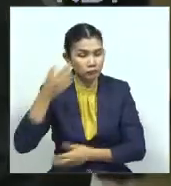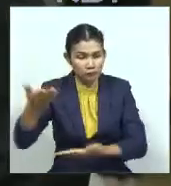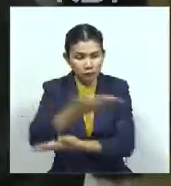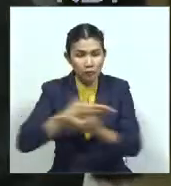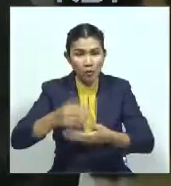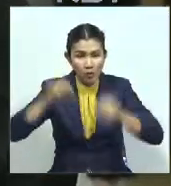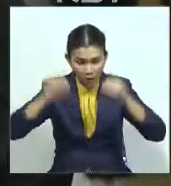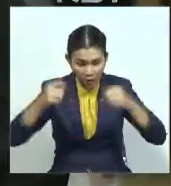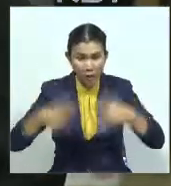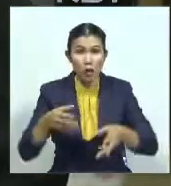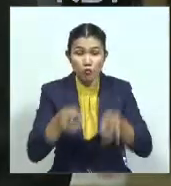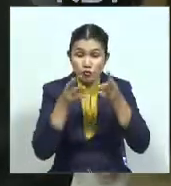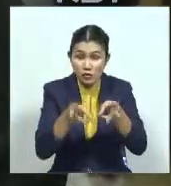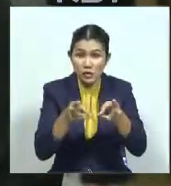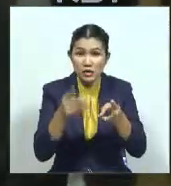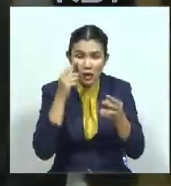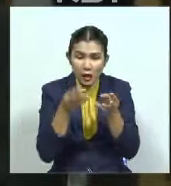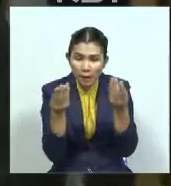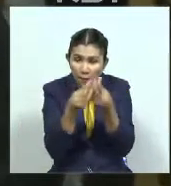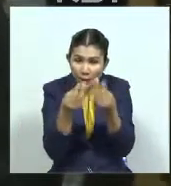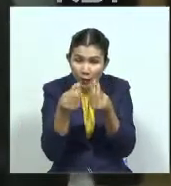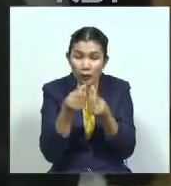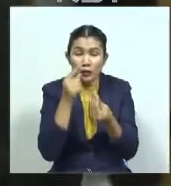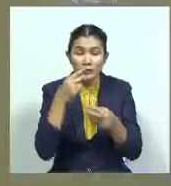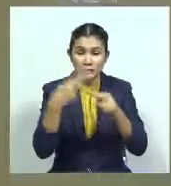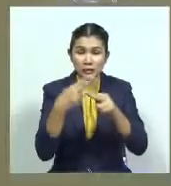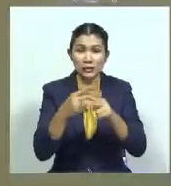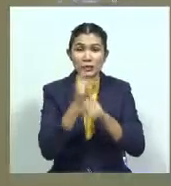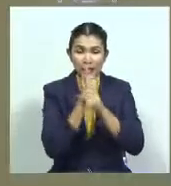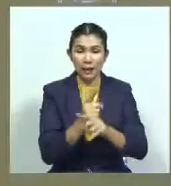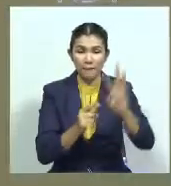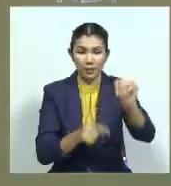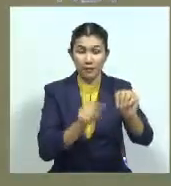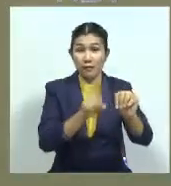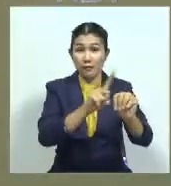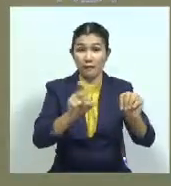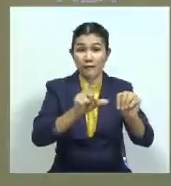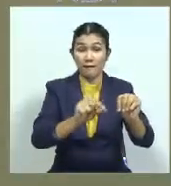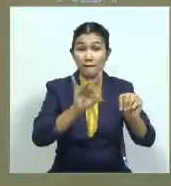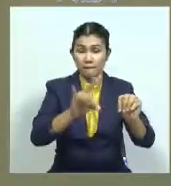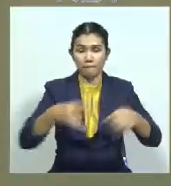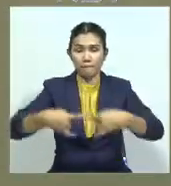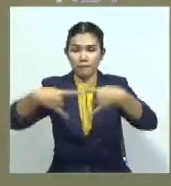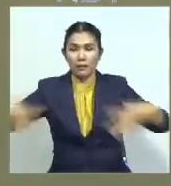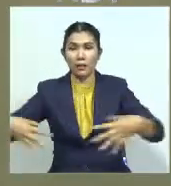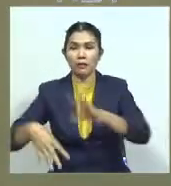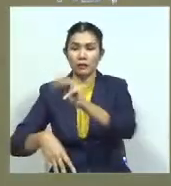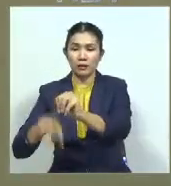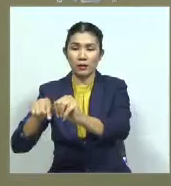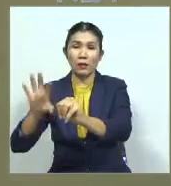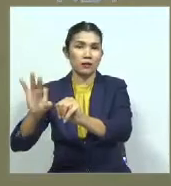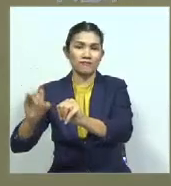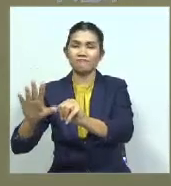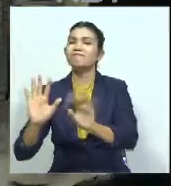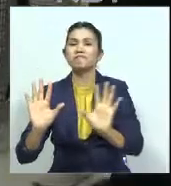าการคำนวณส.ส.บัญชีรายชื่อตามกฎหมายลูกมาตรา128ไม่ขัดกับรัฐธรรมนูญมาตรา91โด